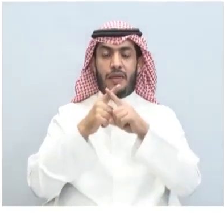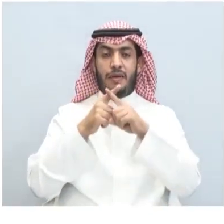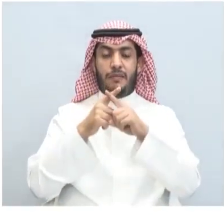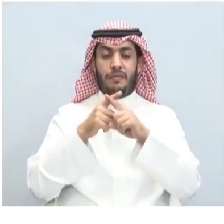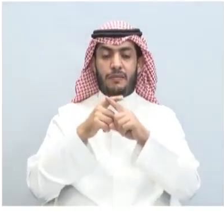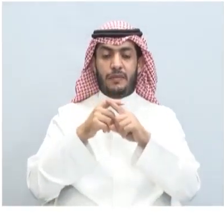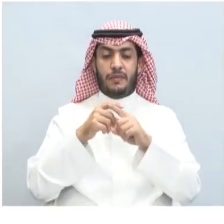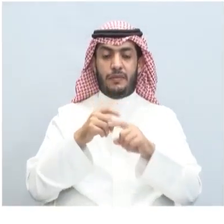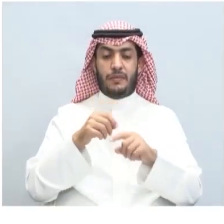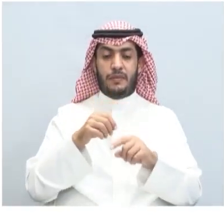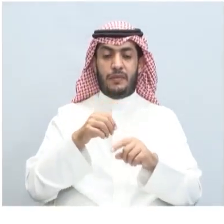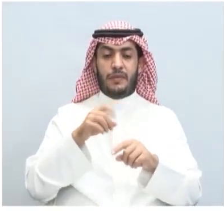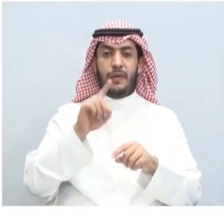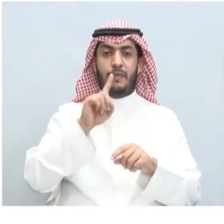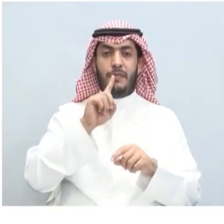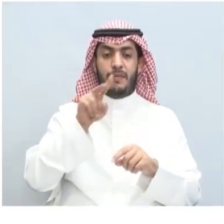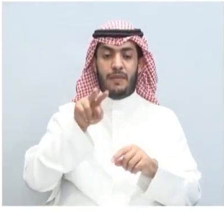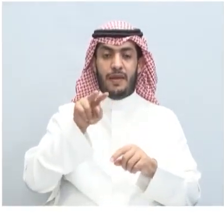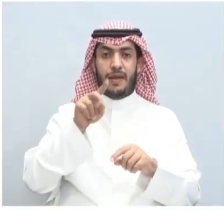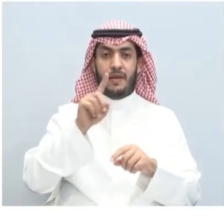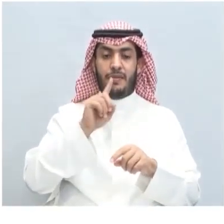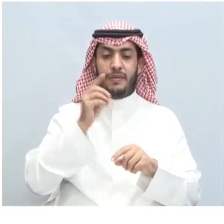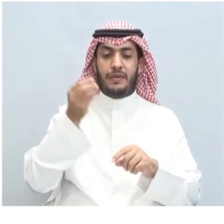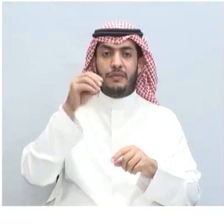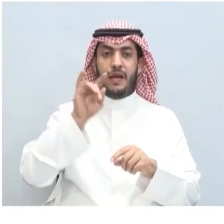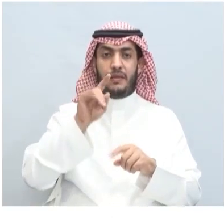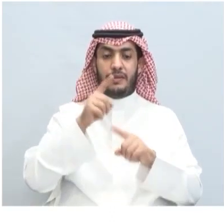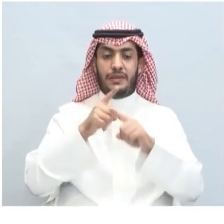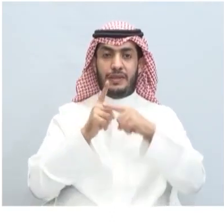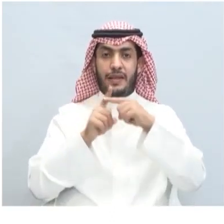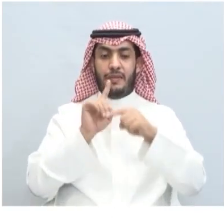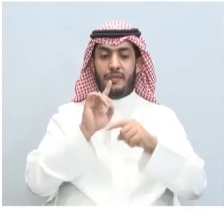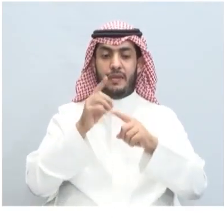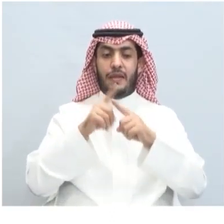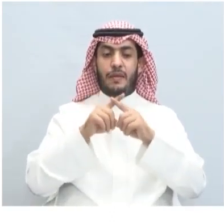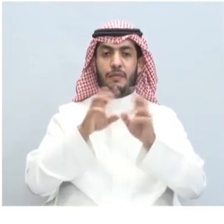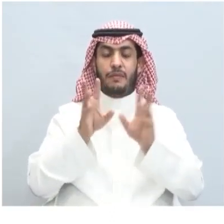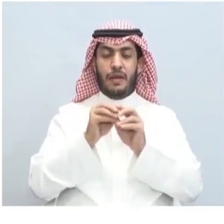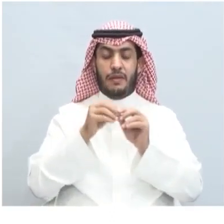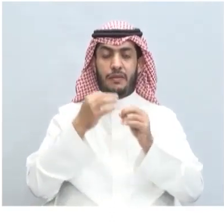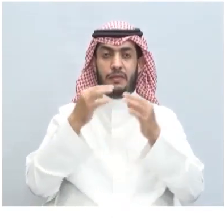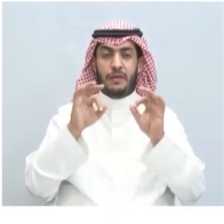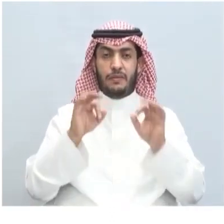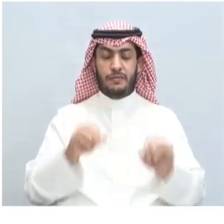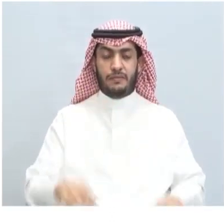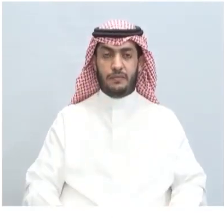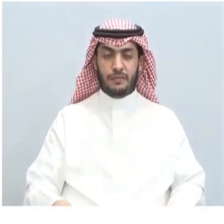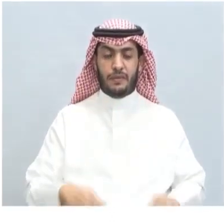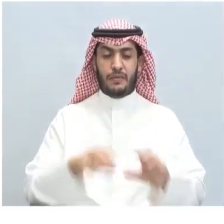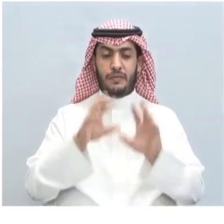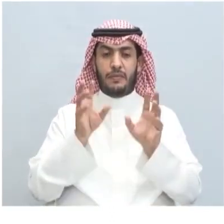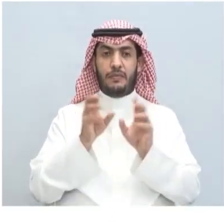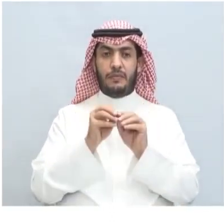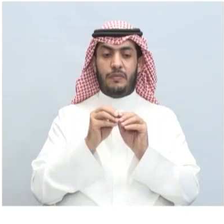مد الاسهم زائد العش اسهم الاضافيه وهي توزيعات ارباح للاسهم وبالتالي سيكون ايضا مجموعه